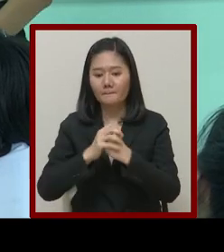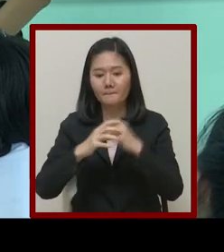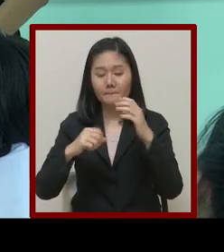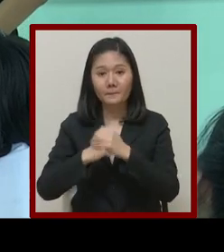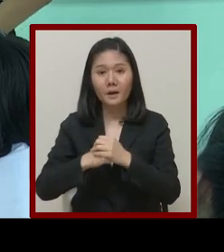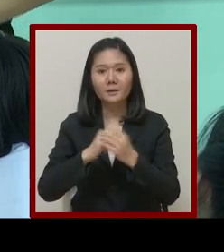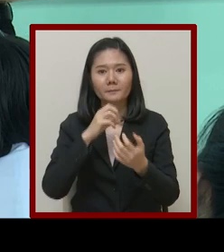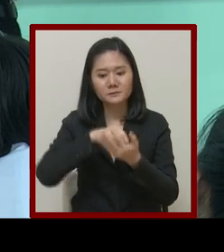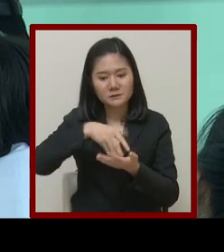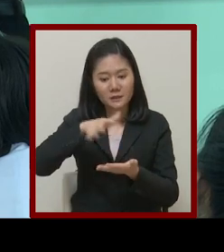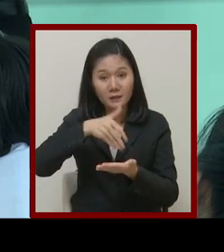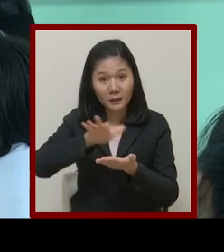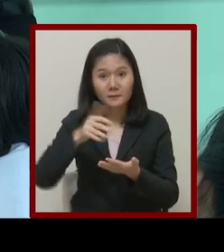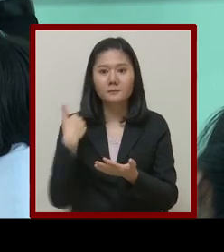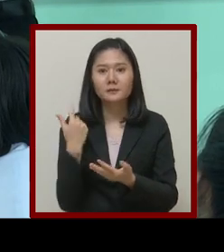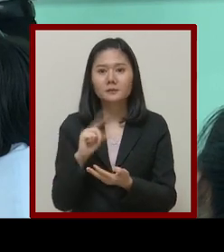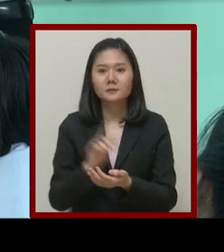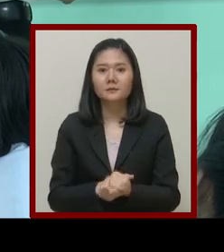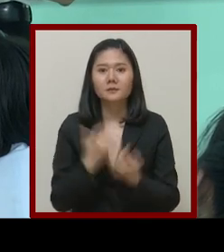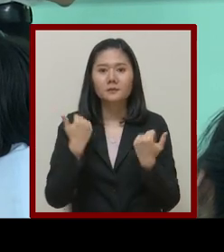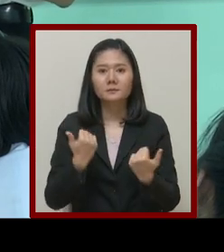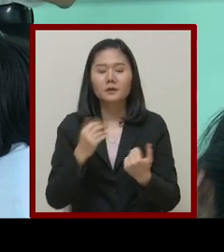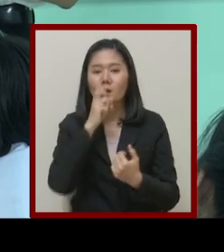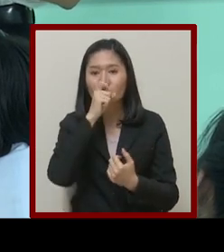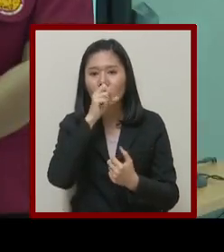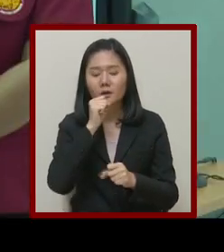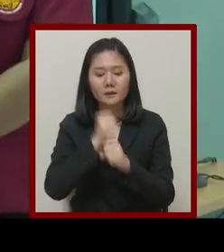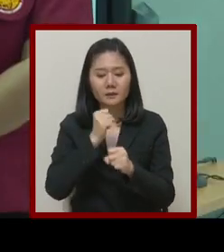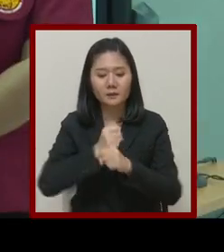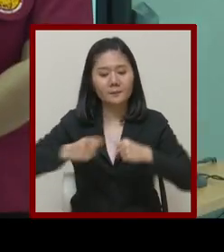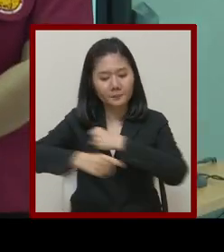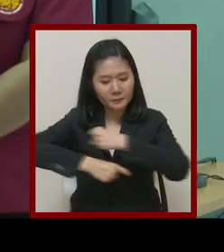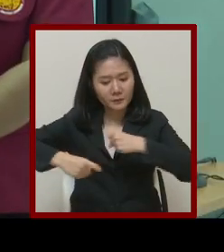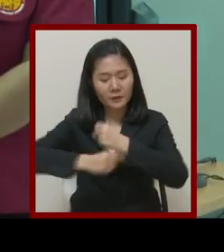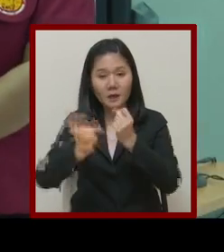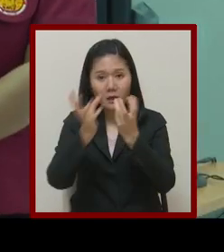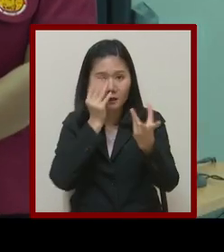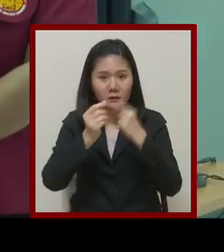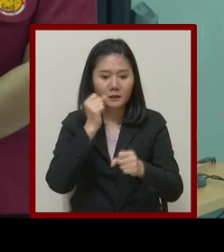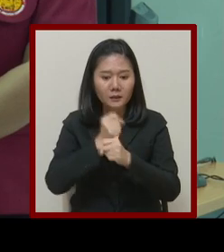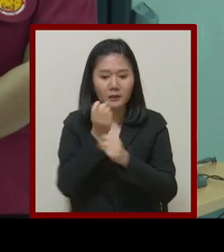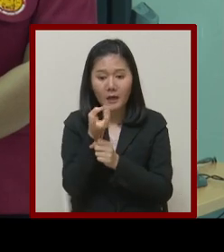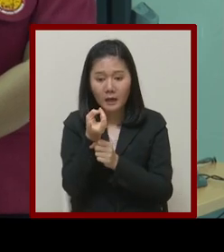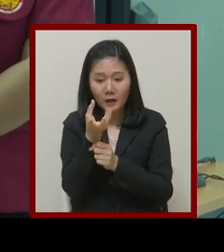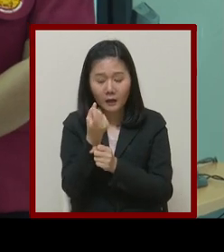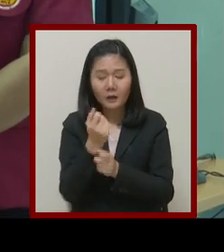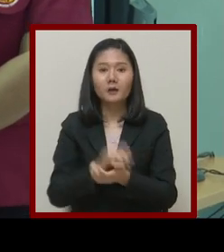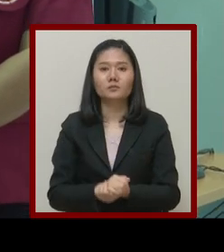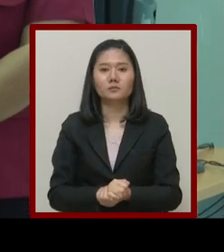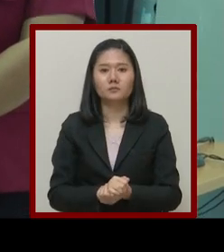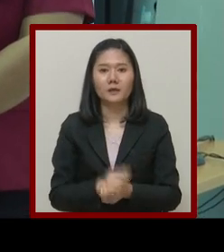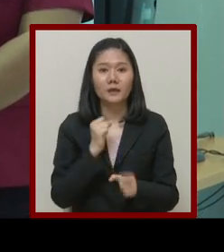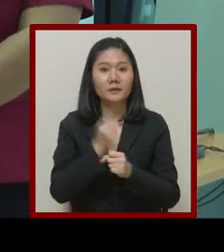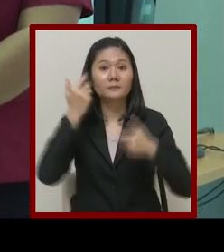างเช่นผักสลัดนะครับนอกจากนี้นะครับก็ยังมีการทดลองการทำนานะครับเช่นการเรียนรู้การเพาะเมล็ดข้าวอินทรีย์